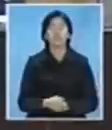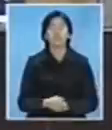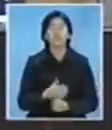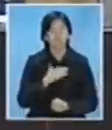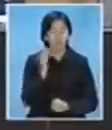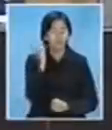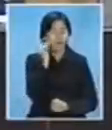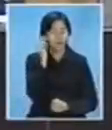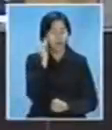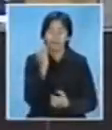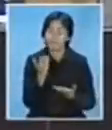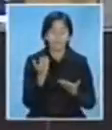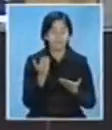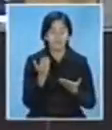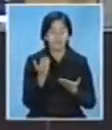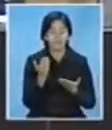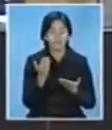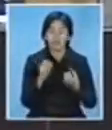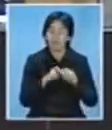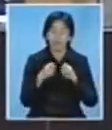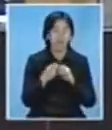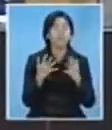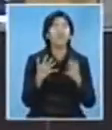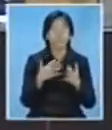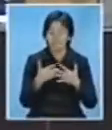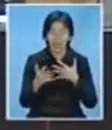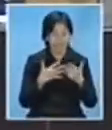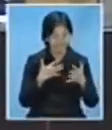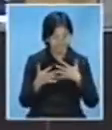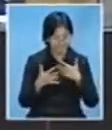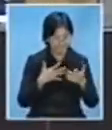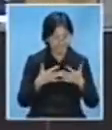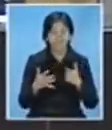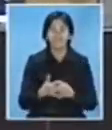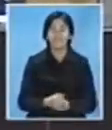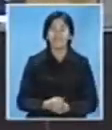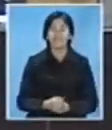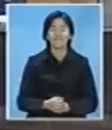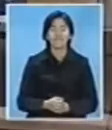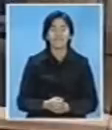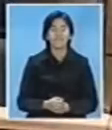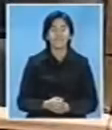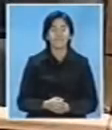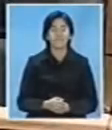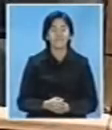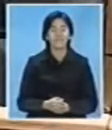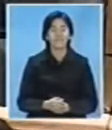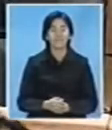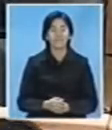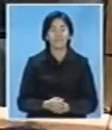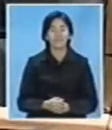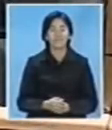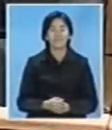ผมฟังอยู่ครับยังไม่เป็นอะไรมากนะครับครับ ขนาดไหนครับท่านประธานครับถึงจะเป็นอะไรมาก